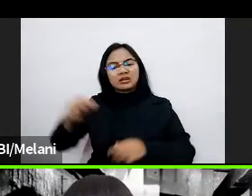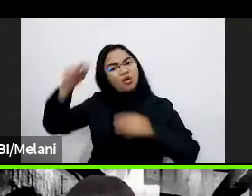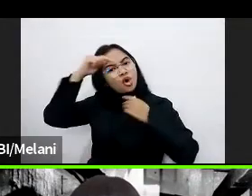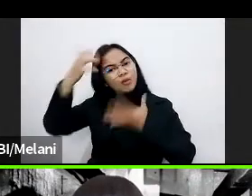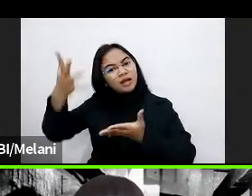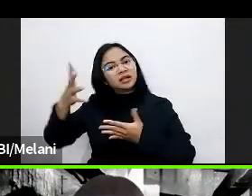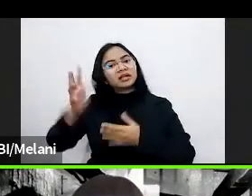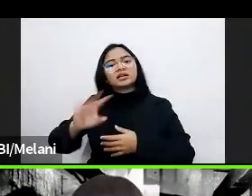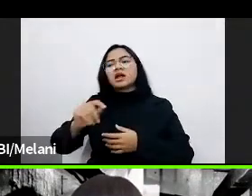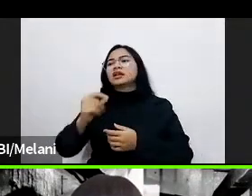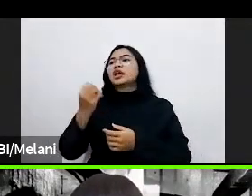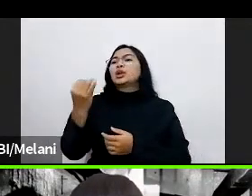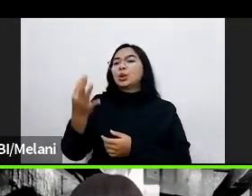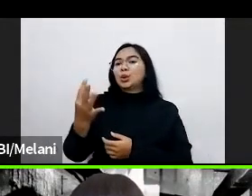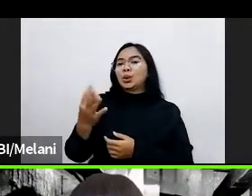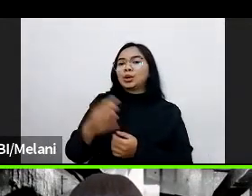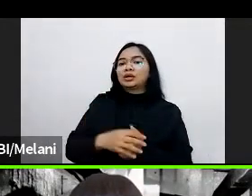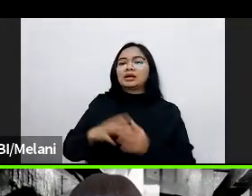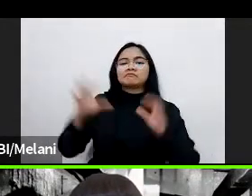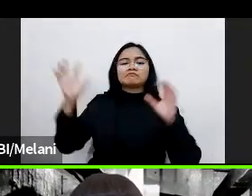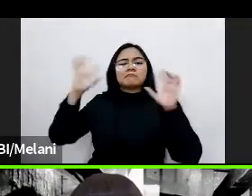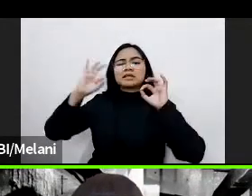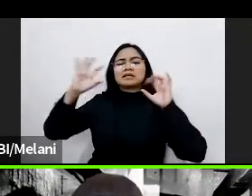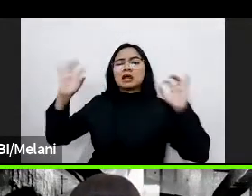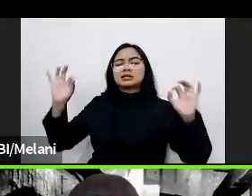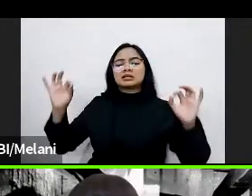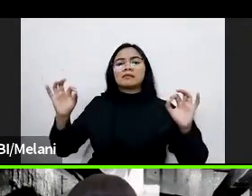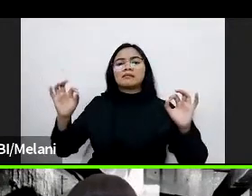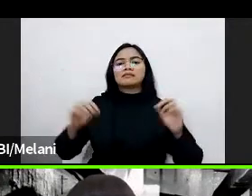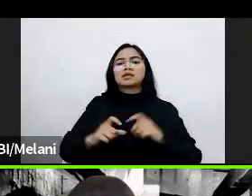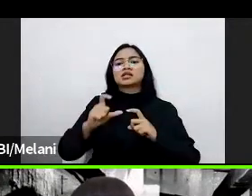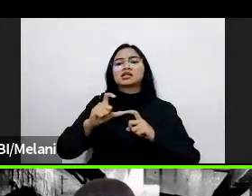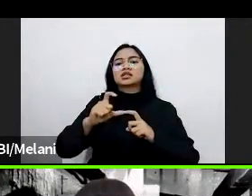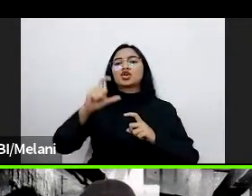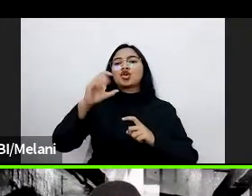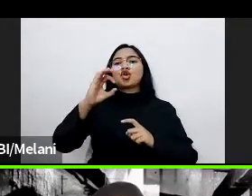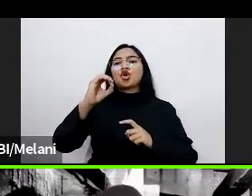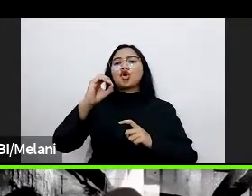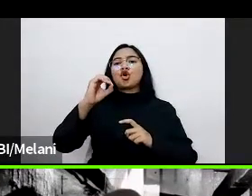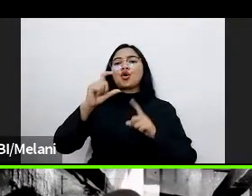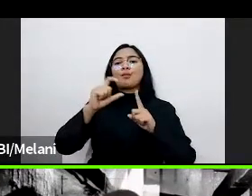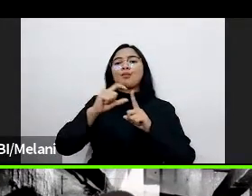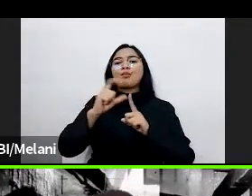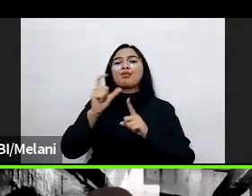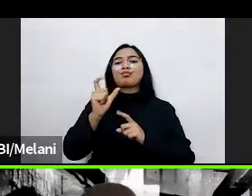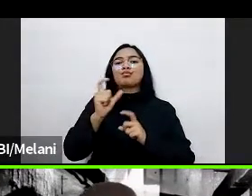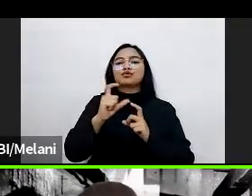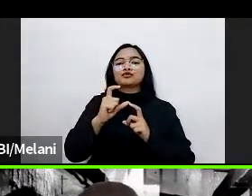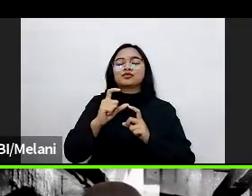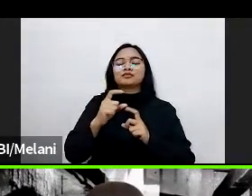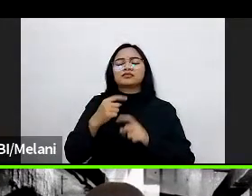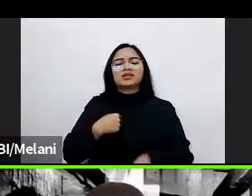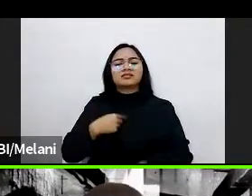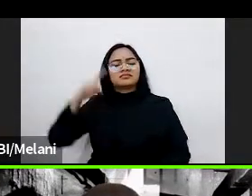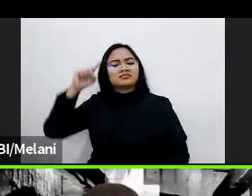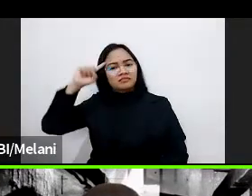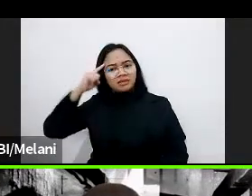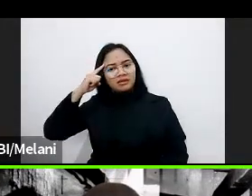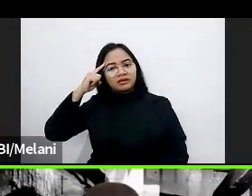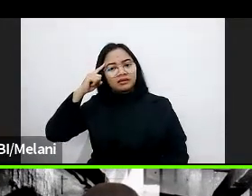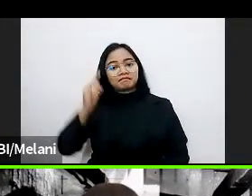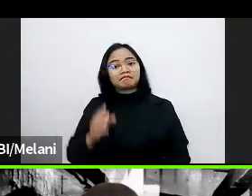KUM dan segala macam Scopus itu. Tapi saya pikir